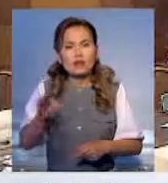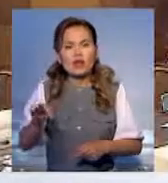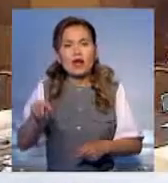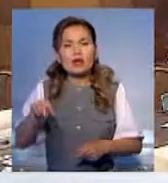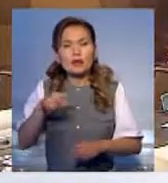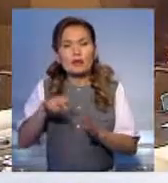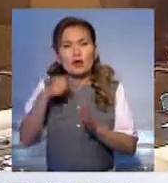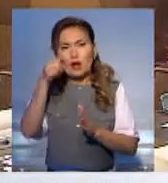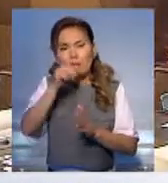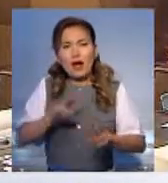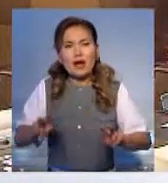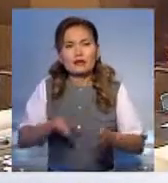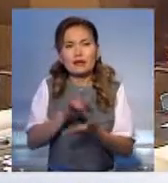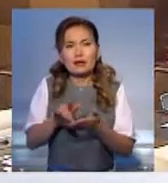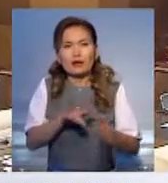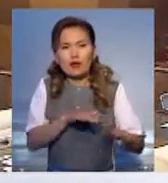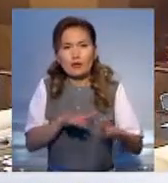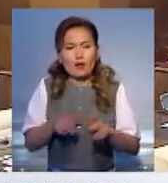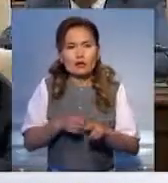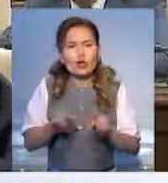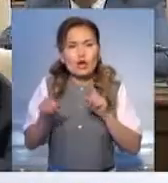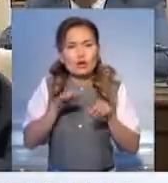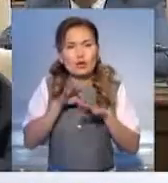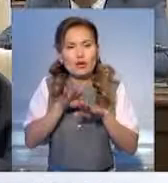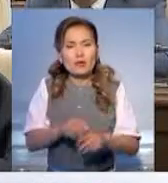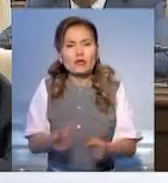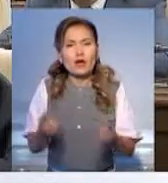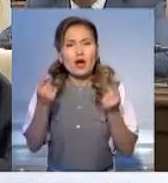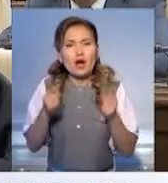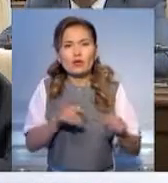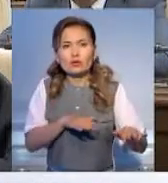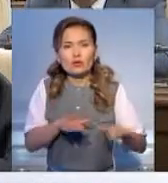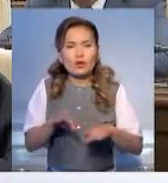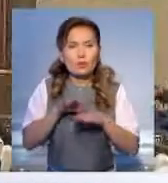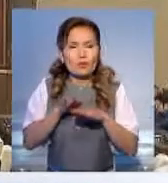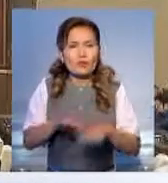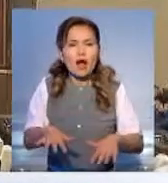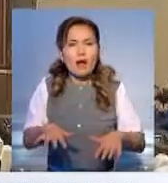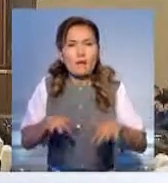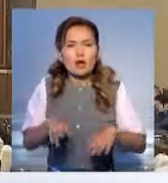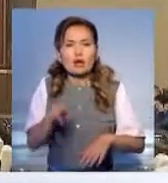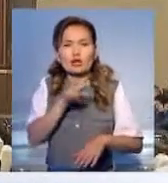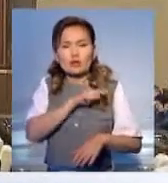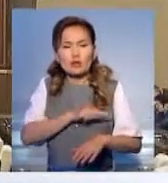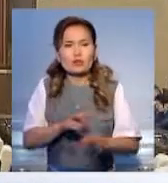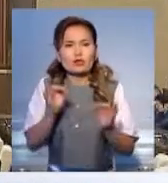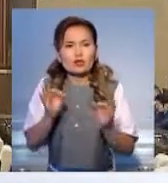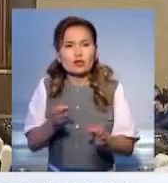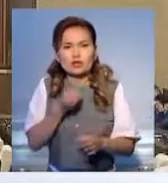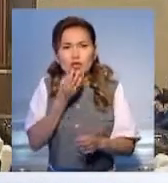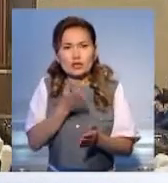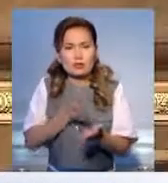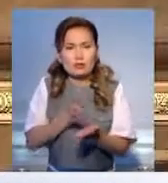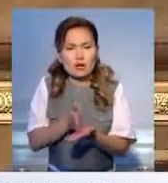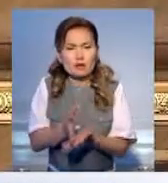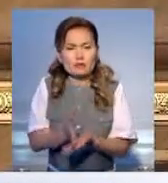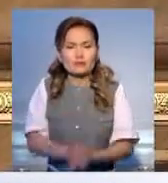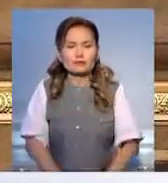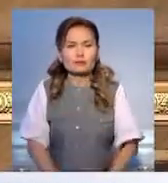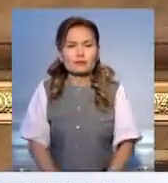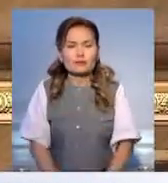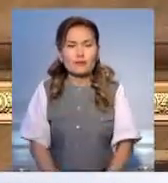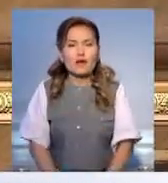және Астана процесімен тұспа-тұс келді. Мұндай ауқымды шаралардың өтуі парламент жұмысының бағытына жаңа серпін берді.